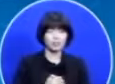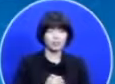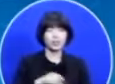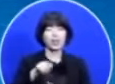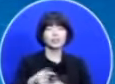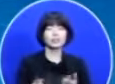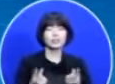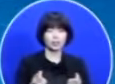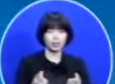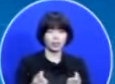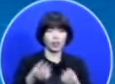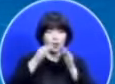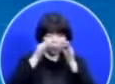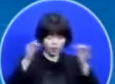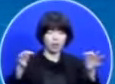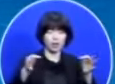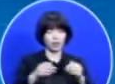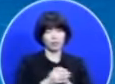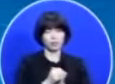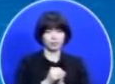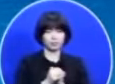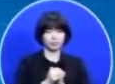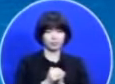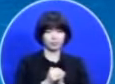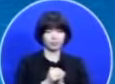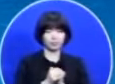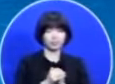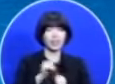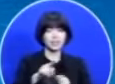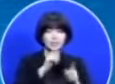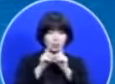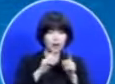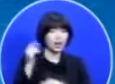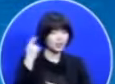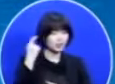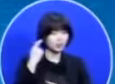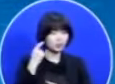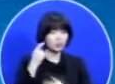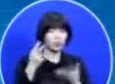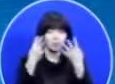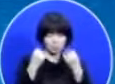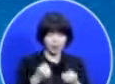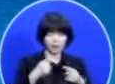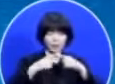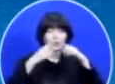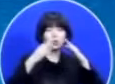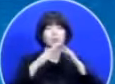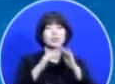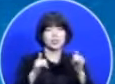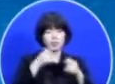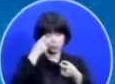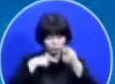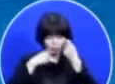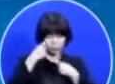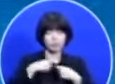그렇게 외치던 해요 그 말을 듣고 많은 교인들이 버렸습니다